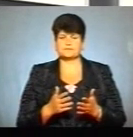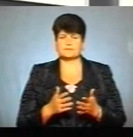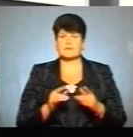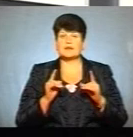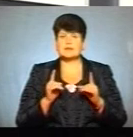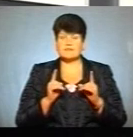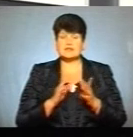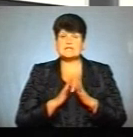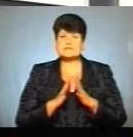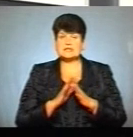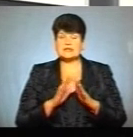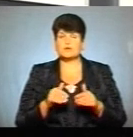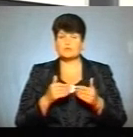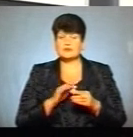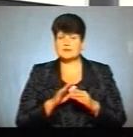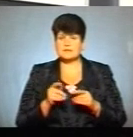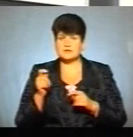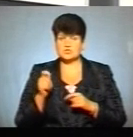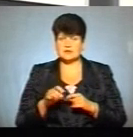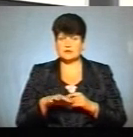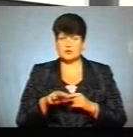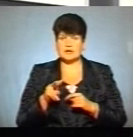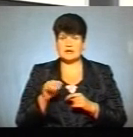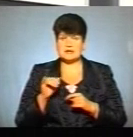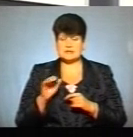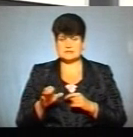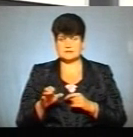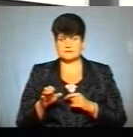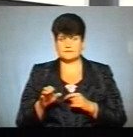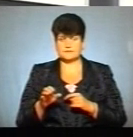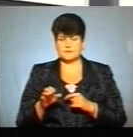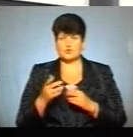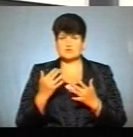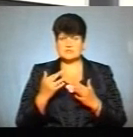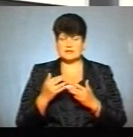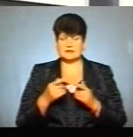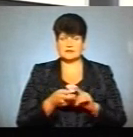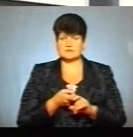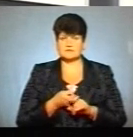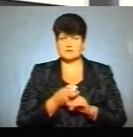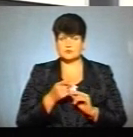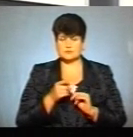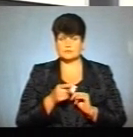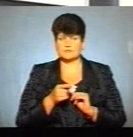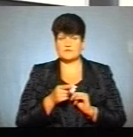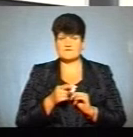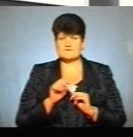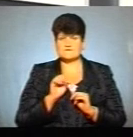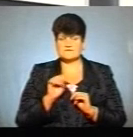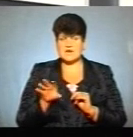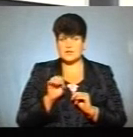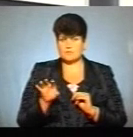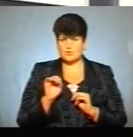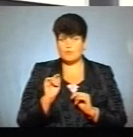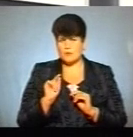Навіть лісники рекомендують не заїжджати на територію лісу автомобілями, оскільки через вихлопну трубу можуть